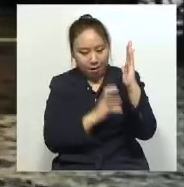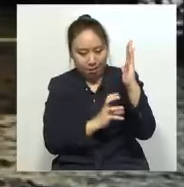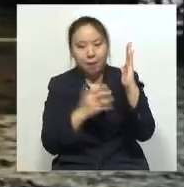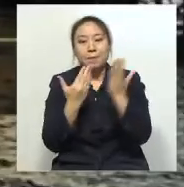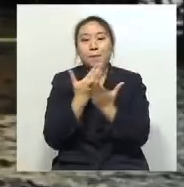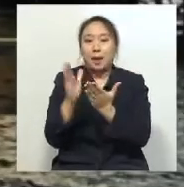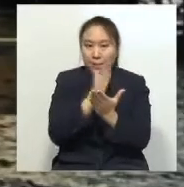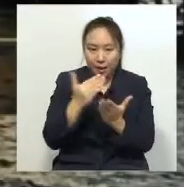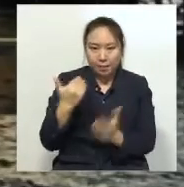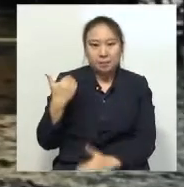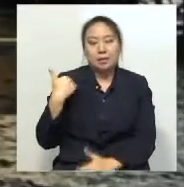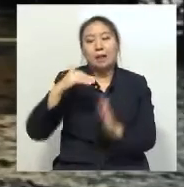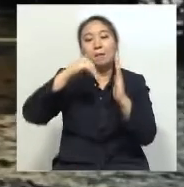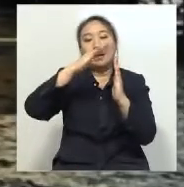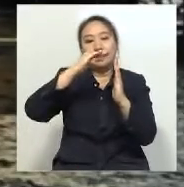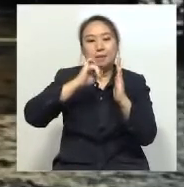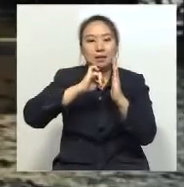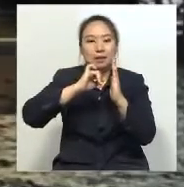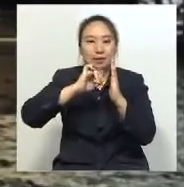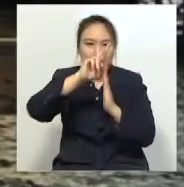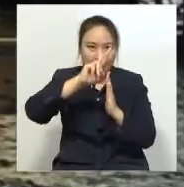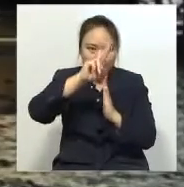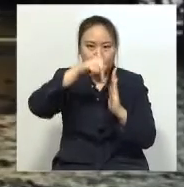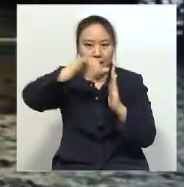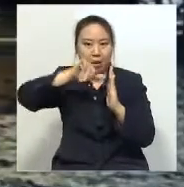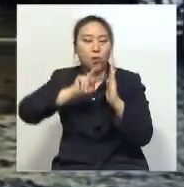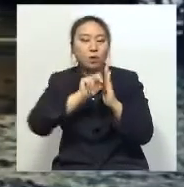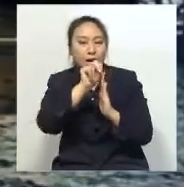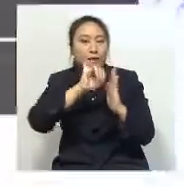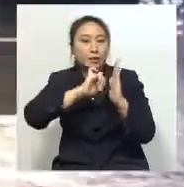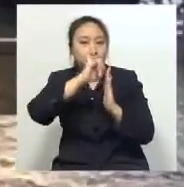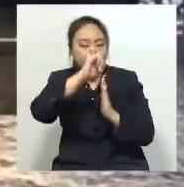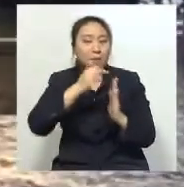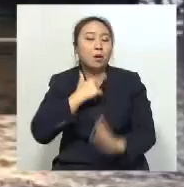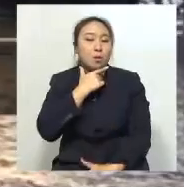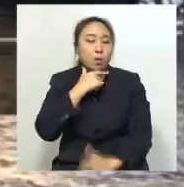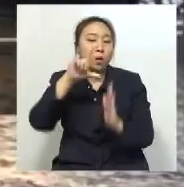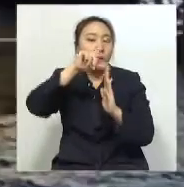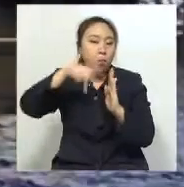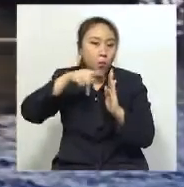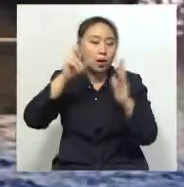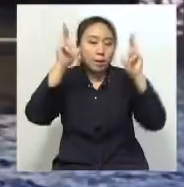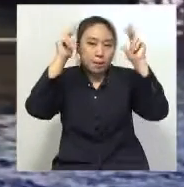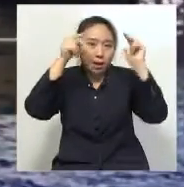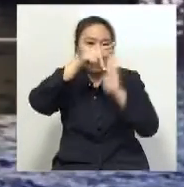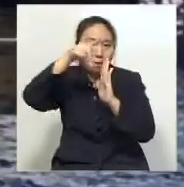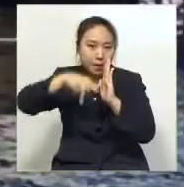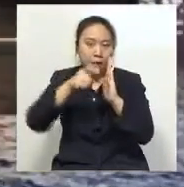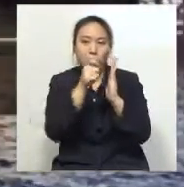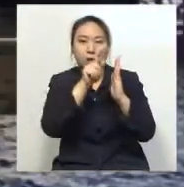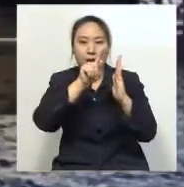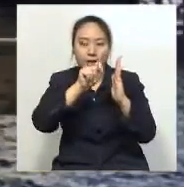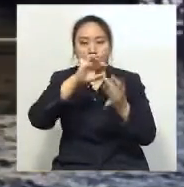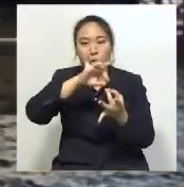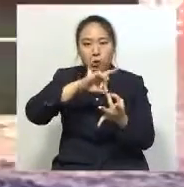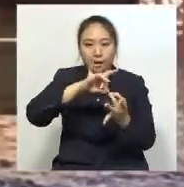ที่ต่าง ประกอบไปด้วยภาคเหนือ จัหวดเชียงราย พยาว น่าน เชียงใหม่ แม่ห้องสอน ลำพูล ลำปางแปร่ อุตร